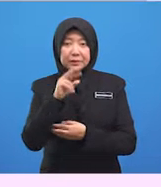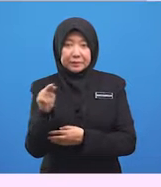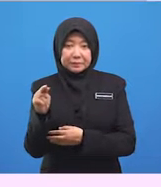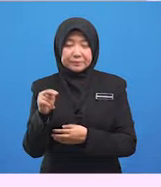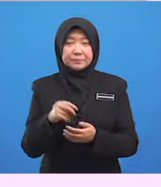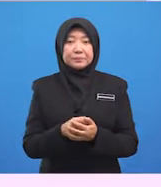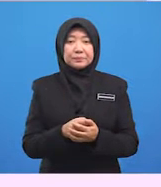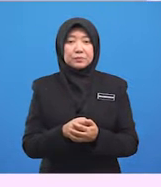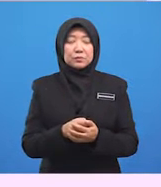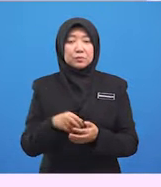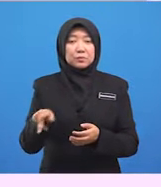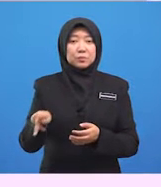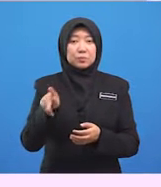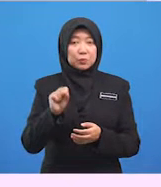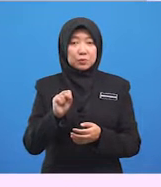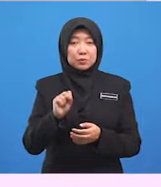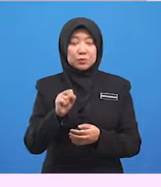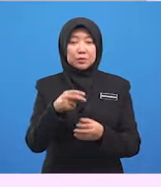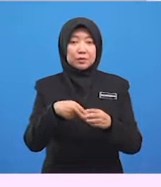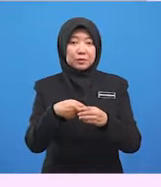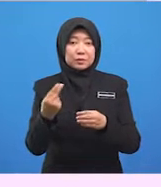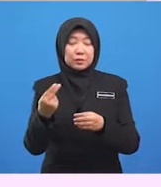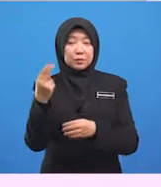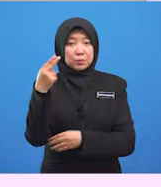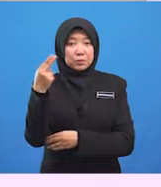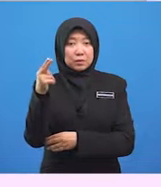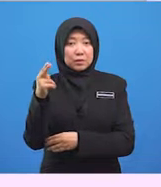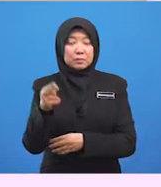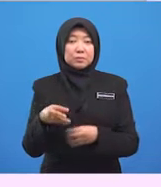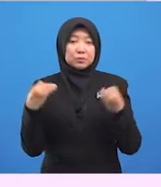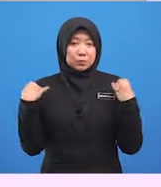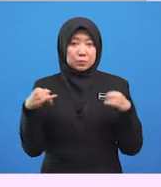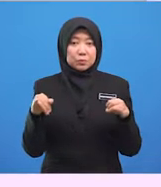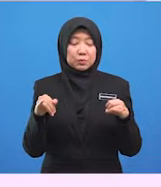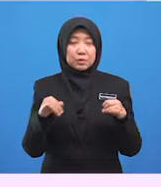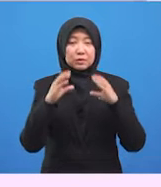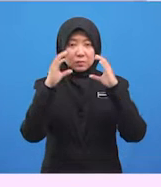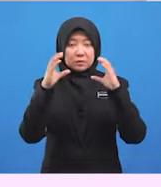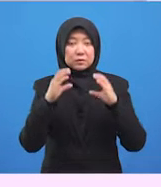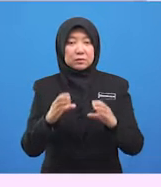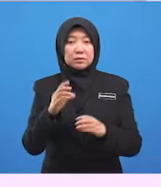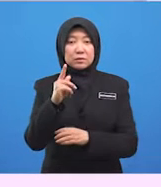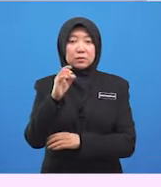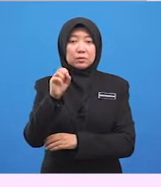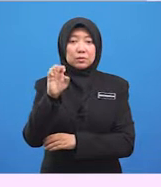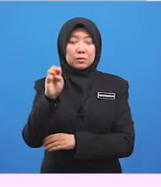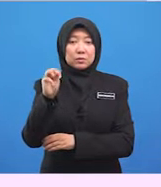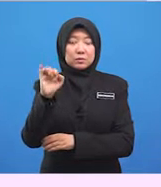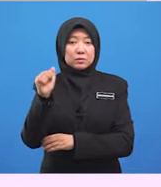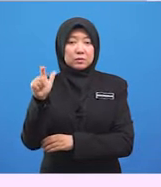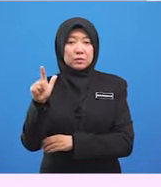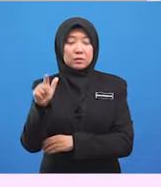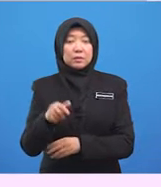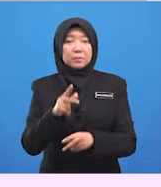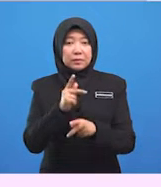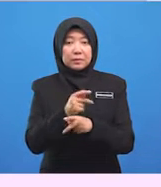by memungut hasil hutan si menjual secara commission dan di menyimpan